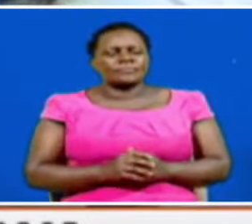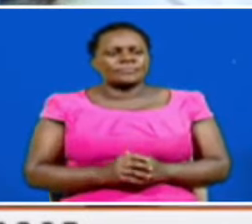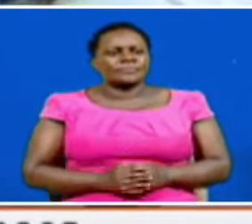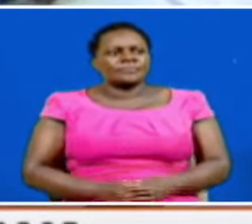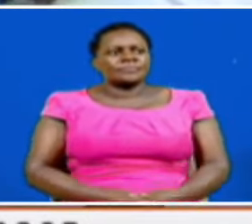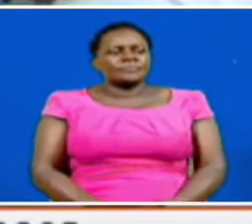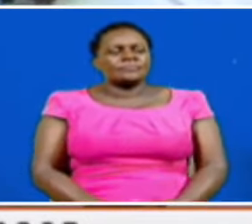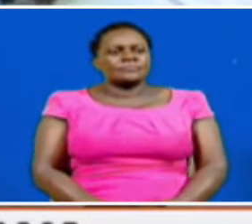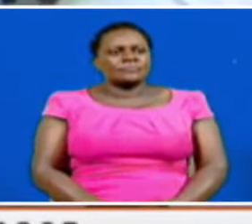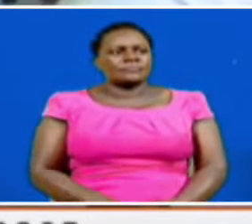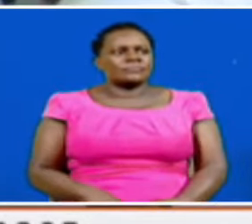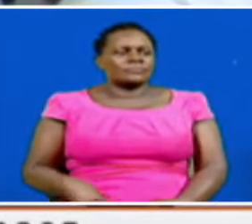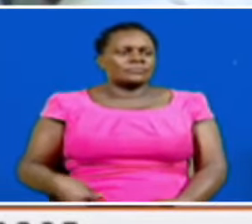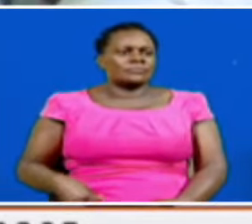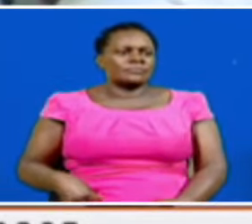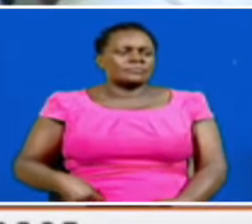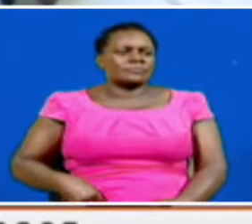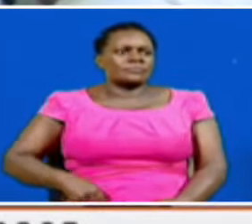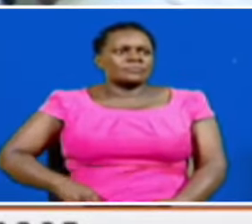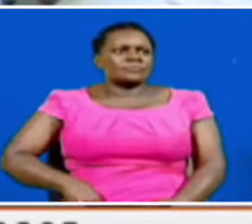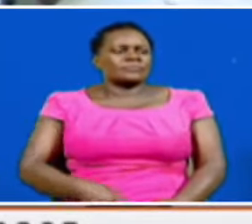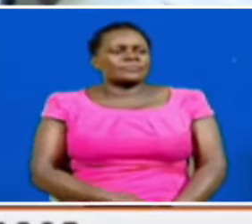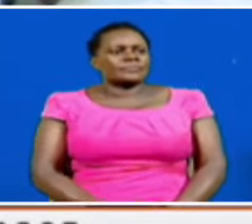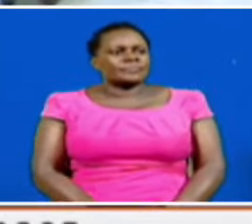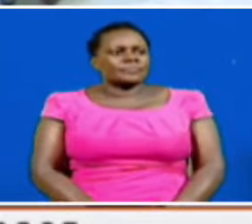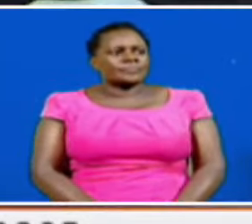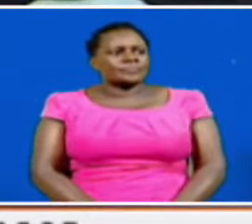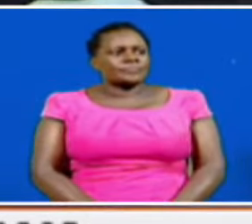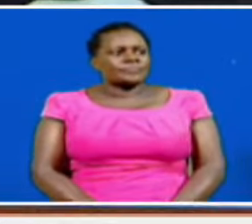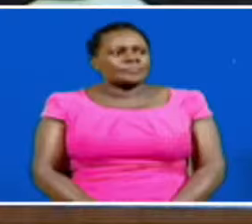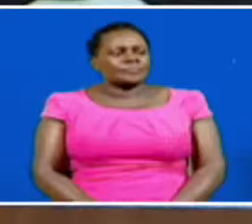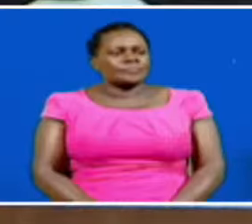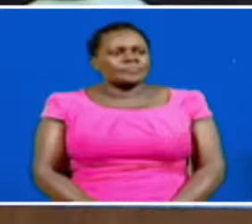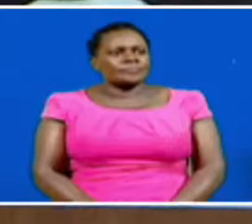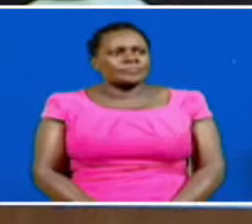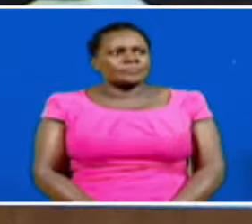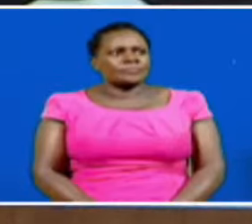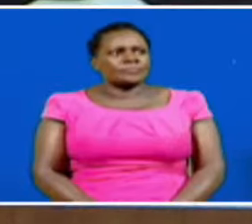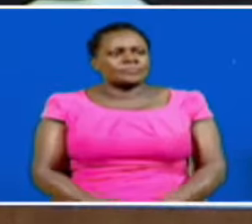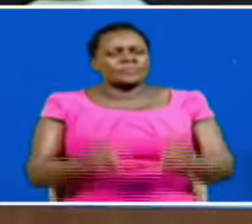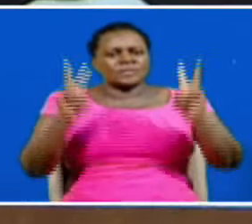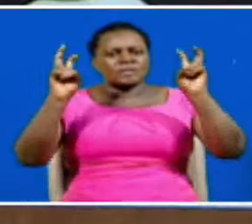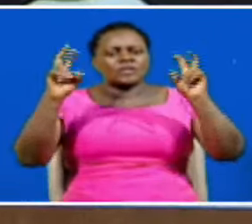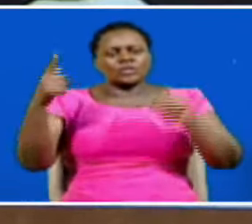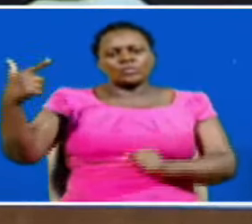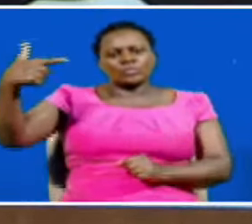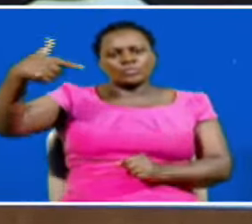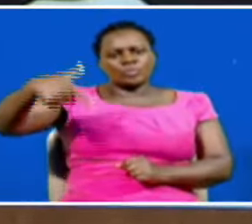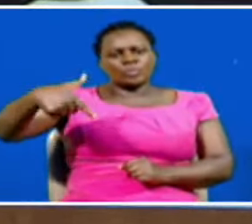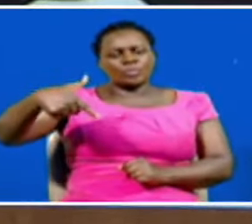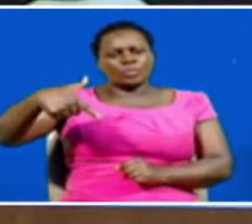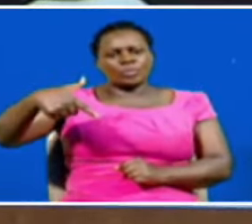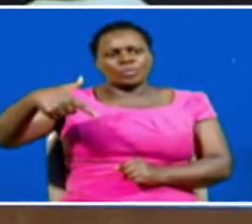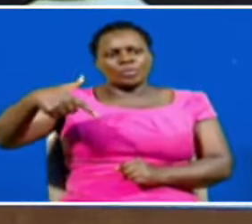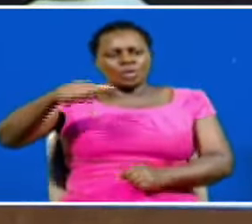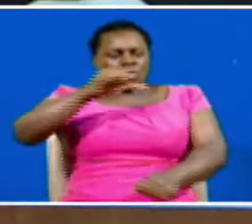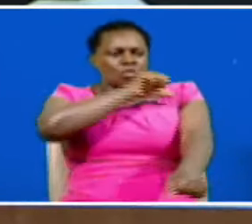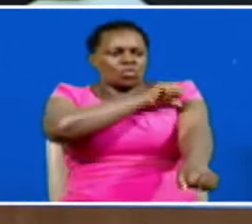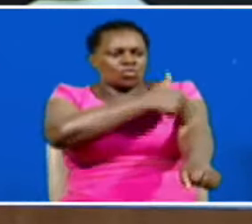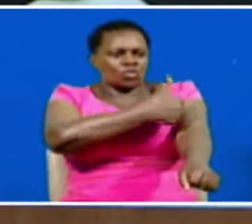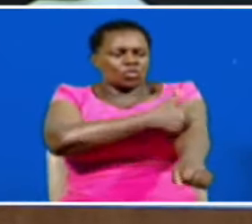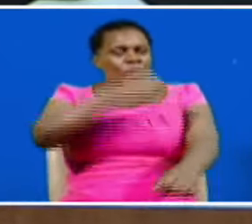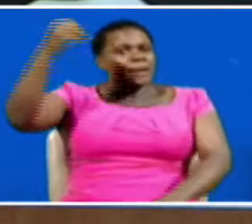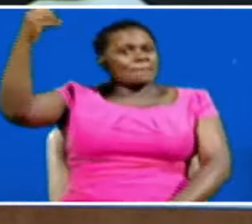Alan Wachanda, KTN News. Tuangazie masuala ya mafuta ambapo mamlaka ya usimamizi wa nishati